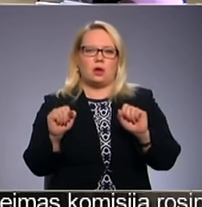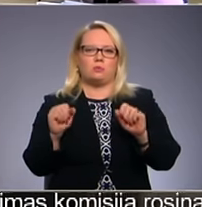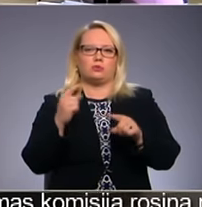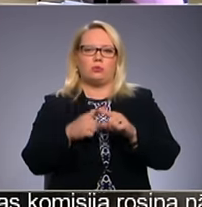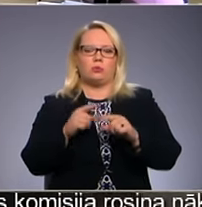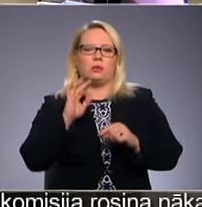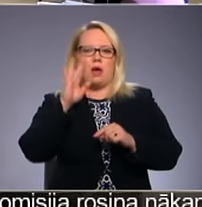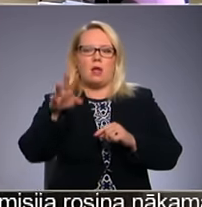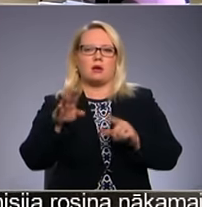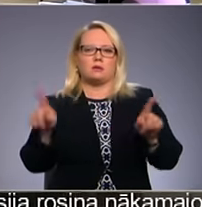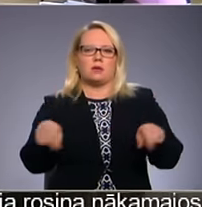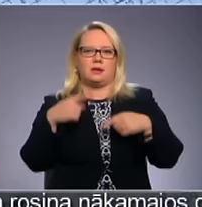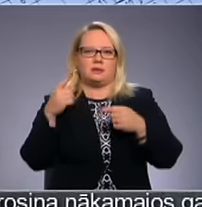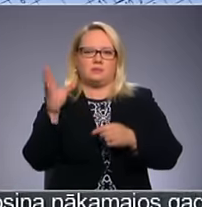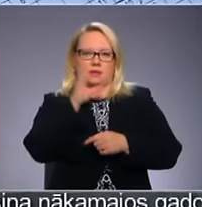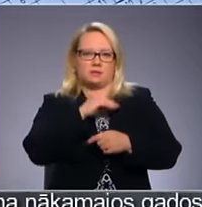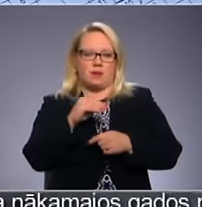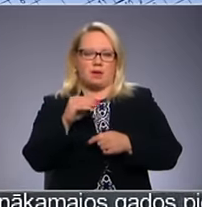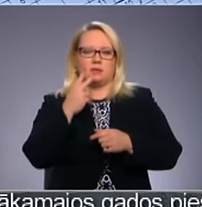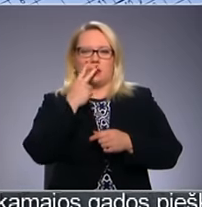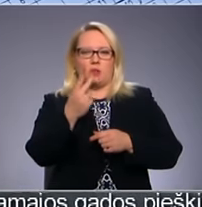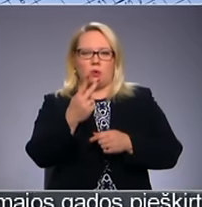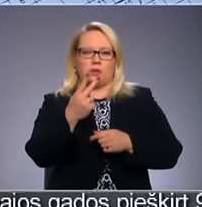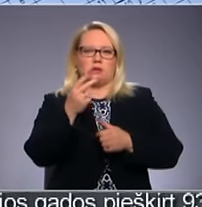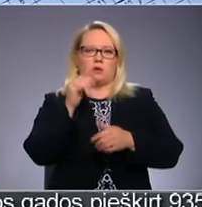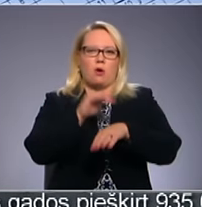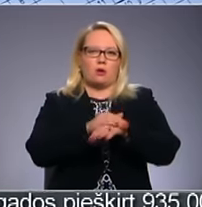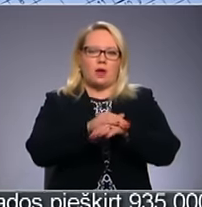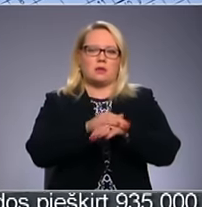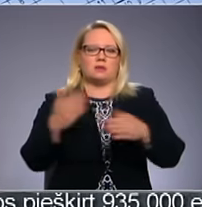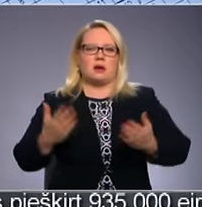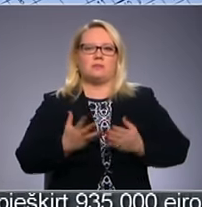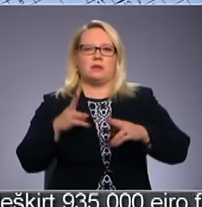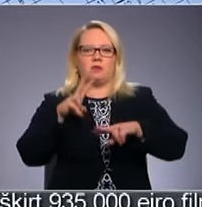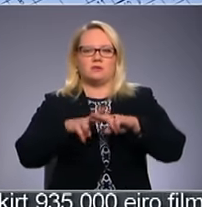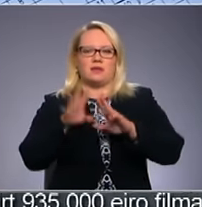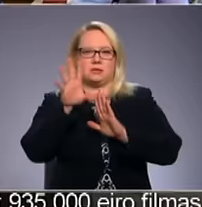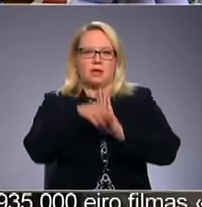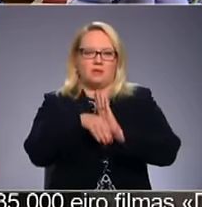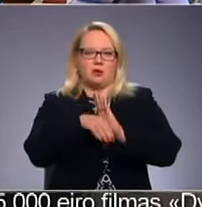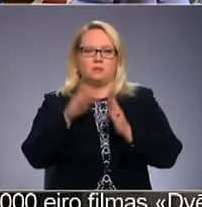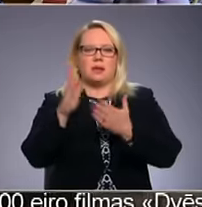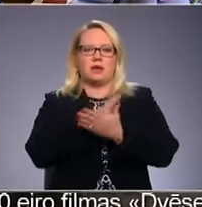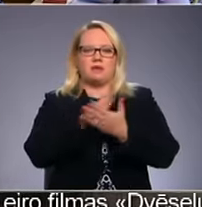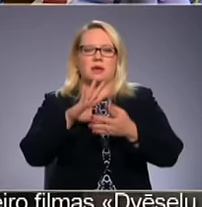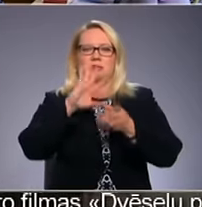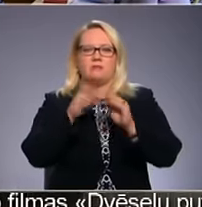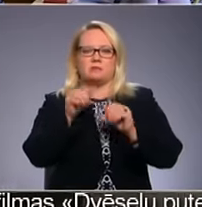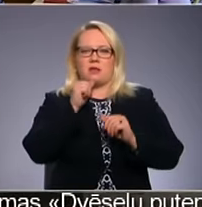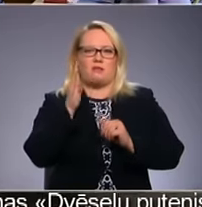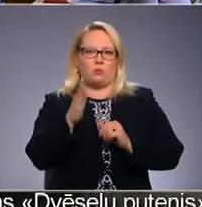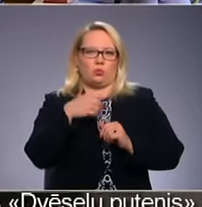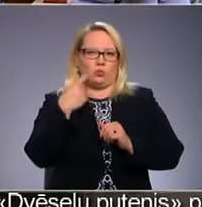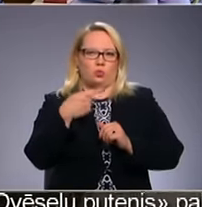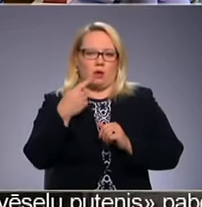un tālākās attīstības iespējas, skatoties konkrētās apdzīvotās vietas ietvaros. Par likvidāciju vispār nevar iet runa,